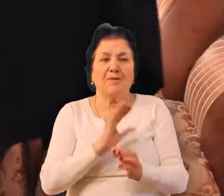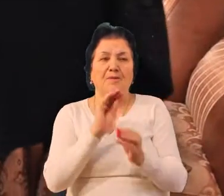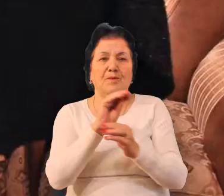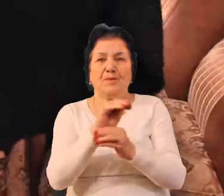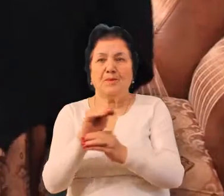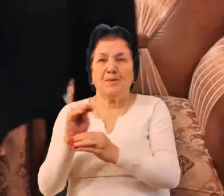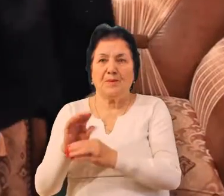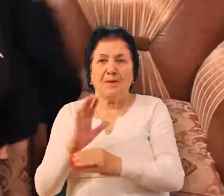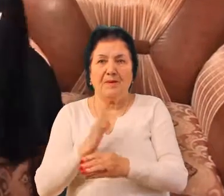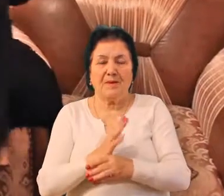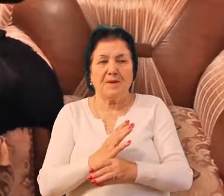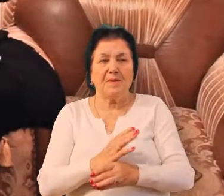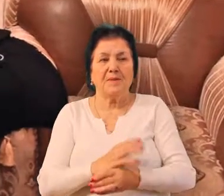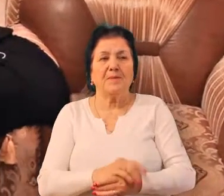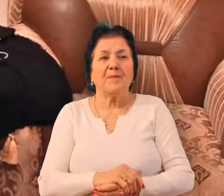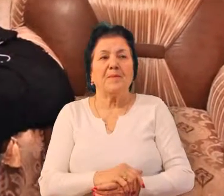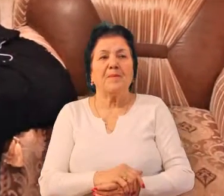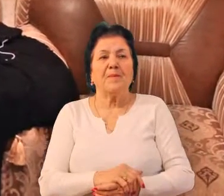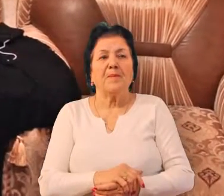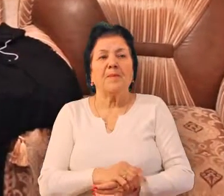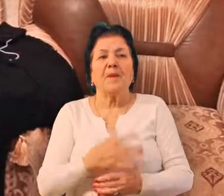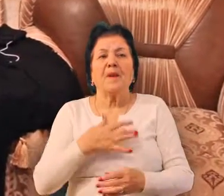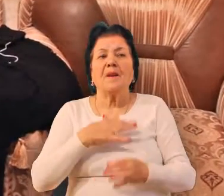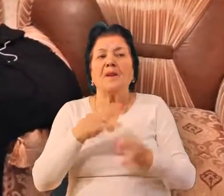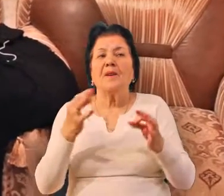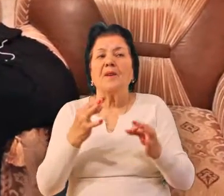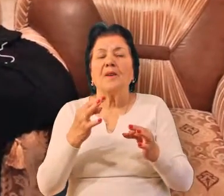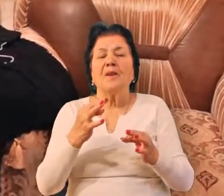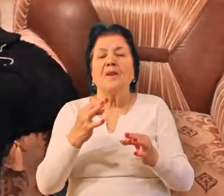səsini kurçokla eləyəcəm. Bundan əlavə,